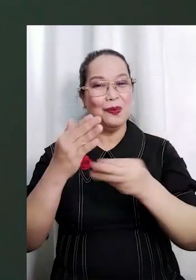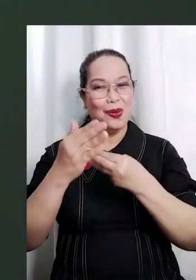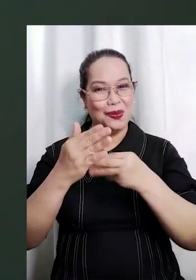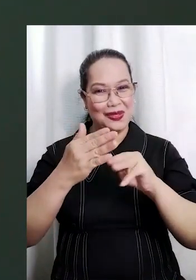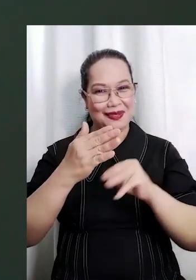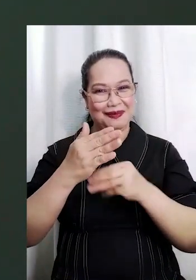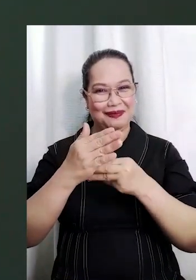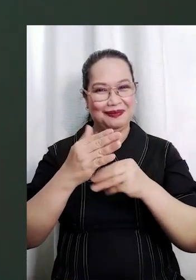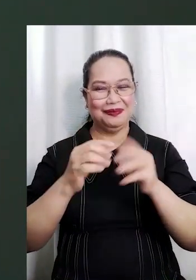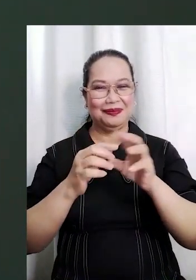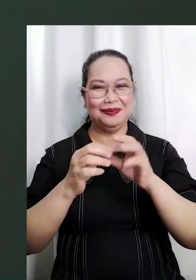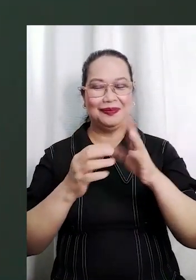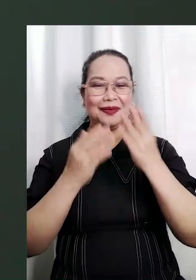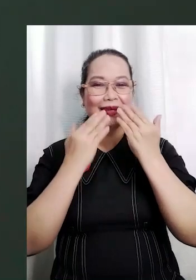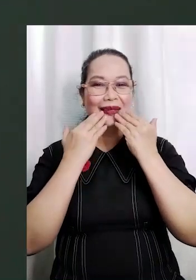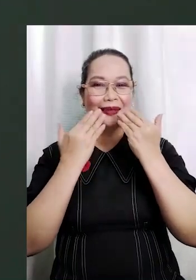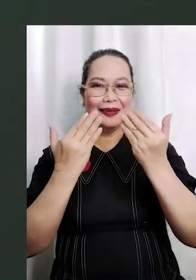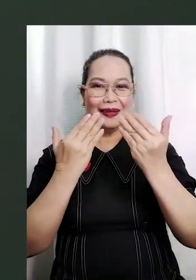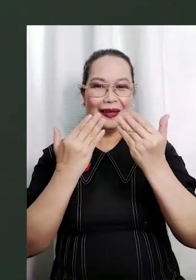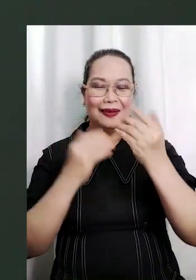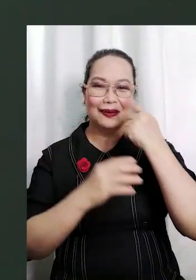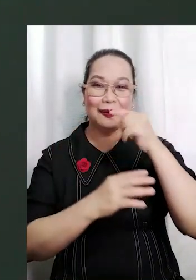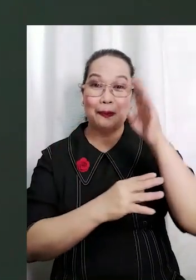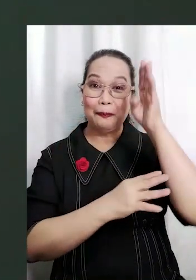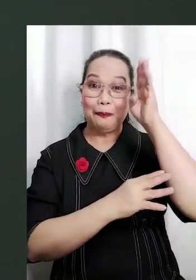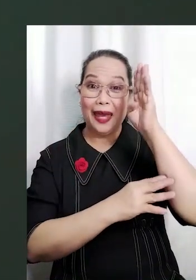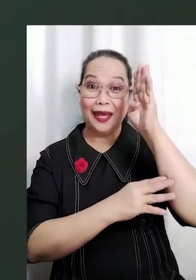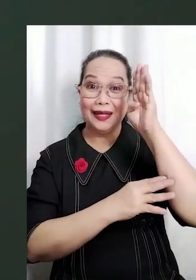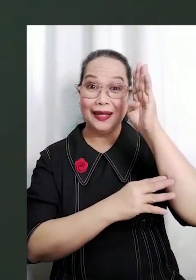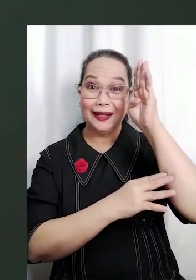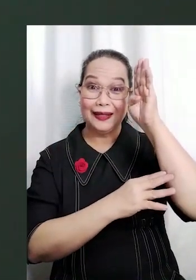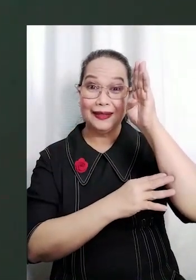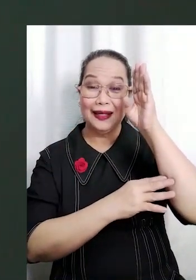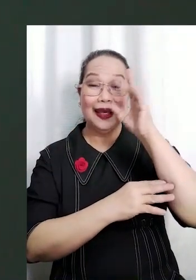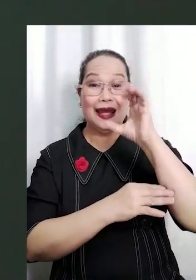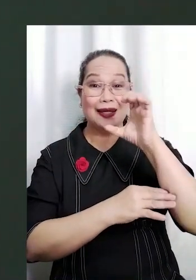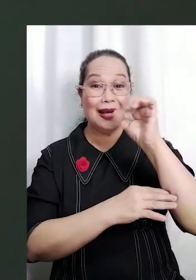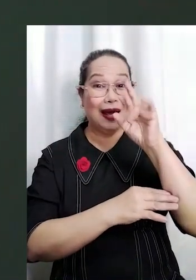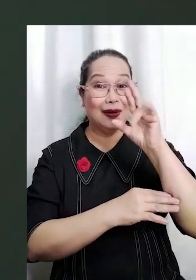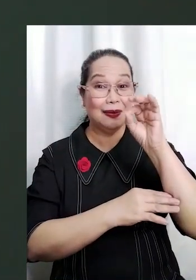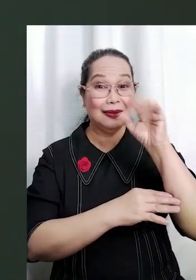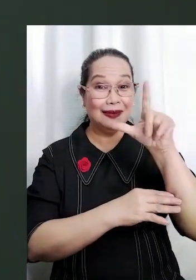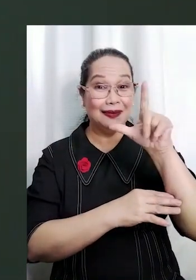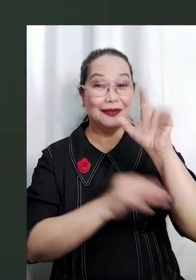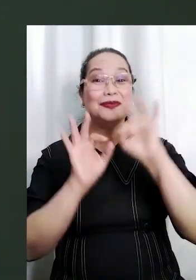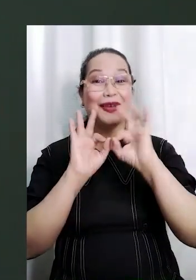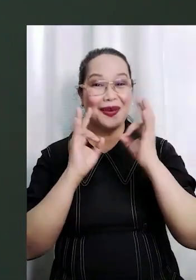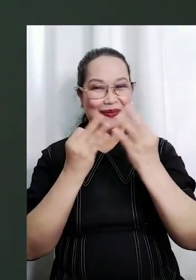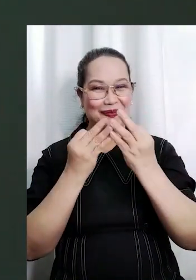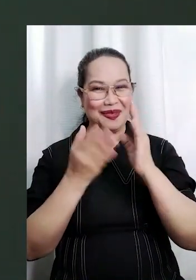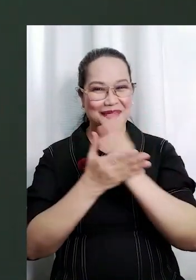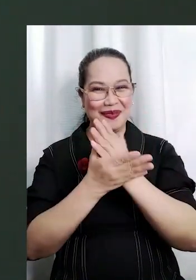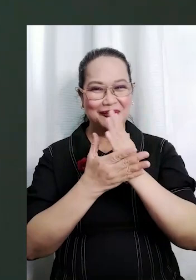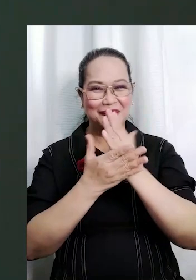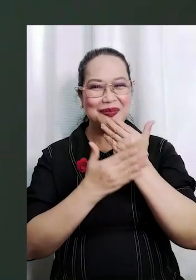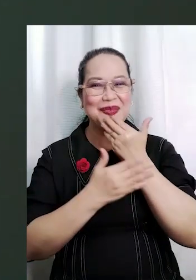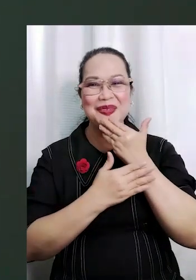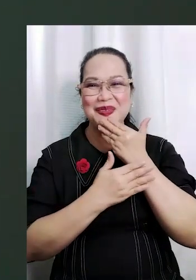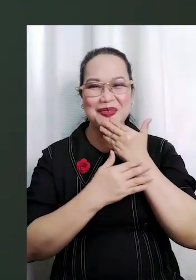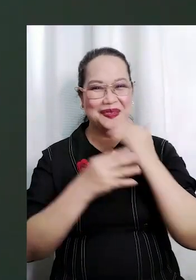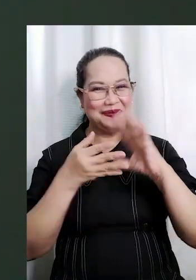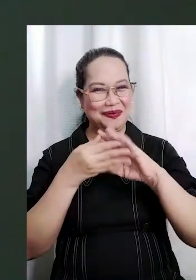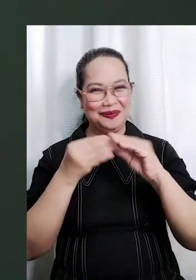music ministry. And then thank you rin kay Ben at Carol, yes, sa inyong pag-share ng inyong matamis na